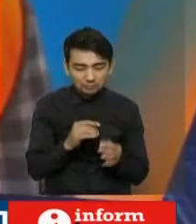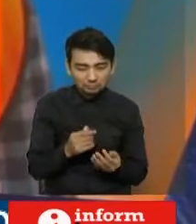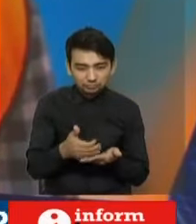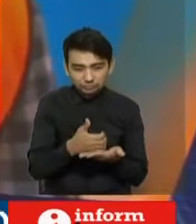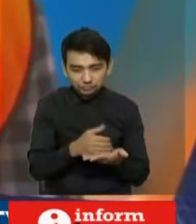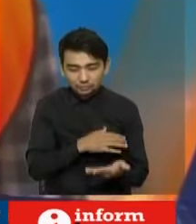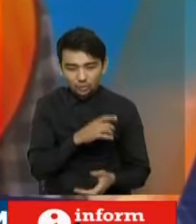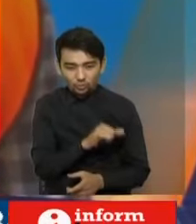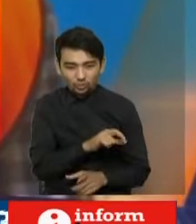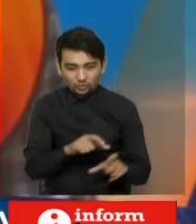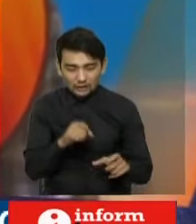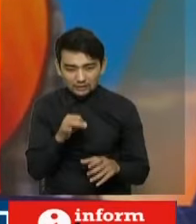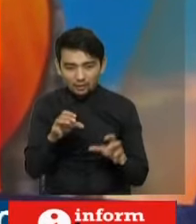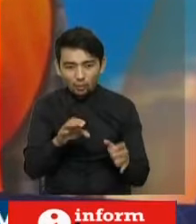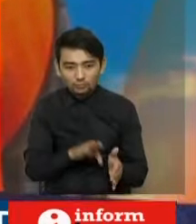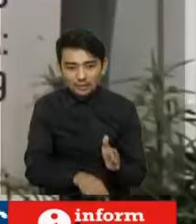риски, расскажет Эльмира Иржанова.